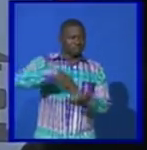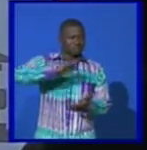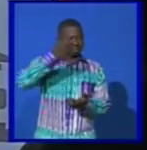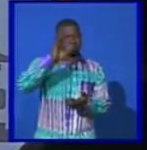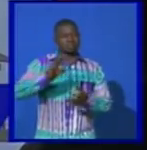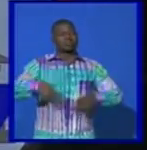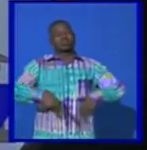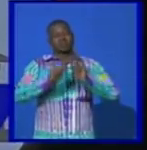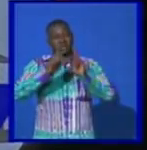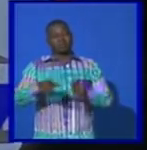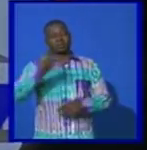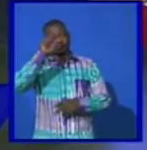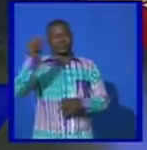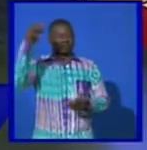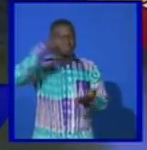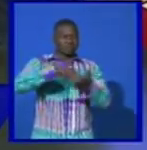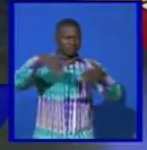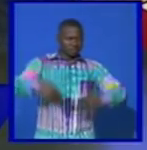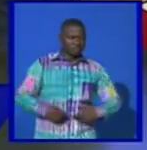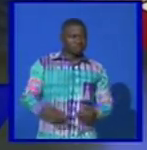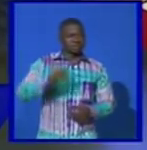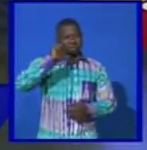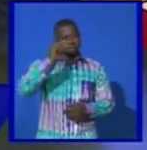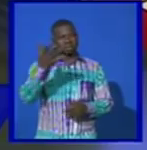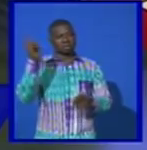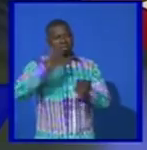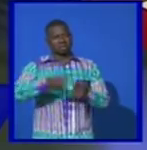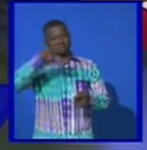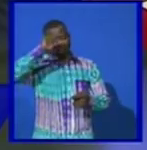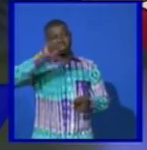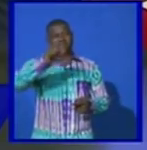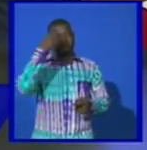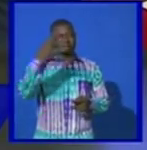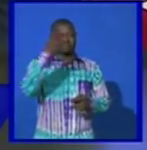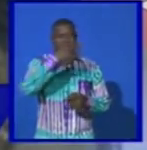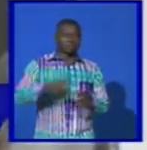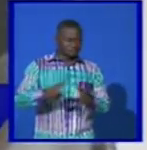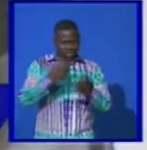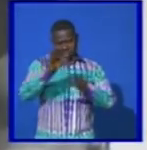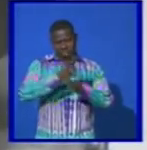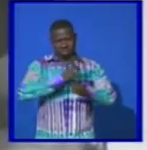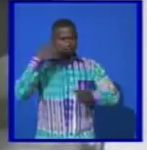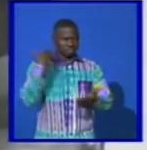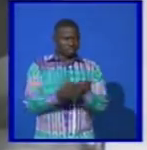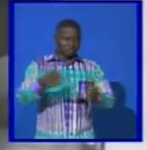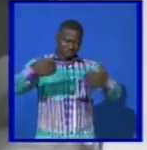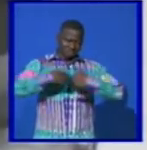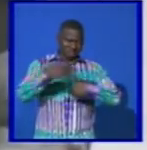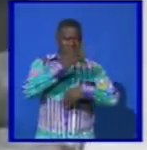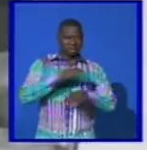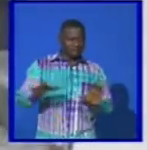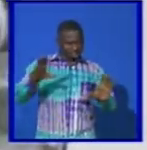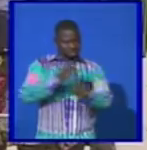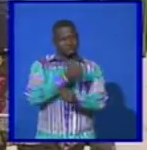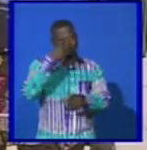ans d'être formés et de connecter 15 000 à des opportunités d'emploi. Il couvre les régions des Hauts-Bassins, de la Boucle